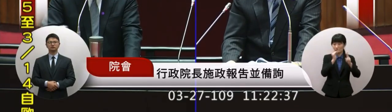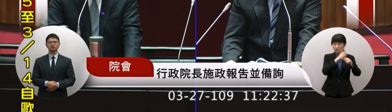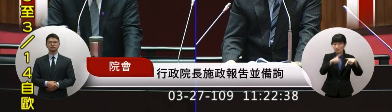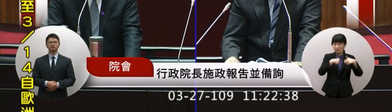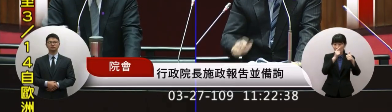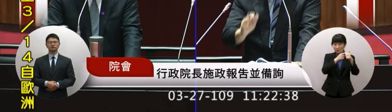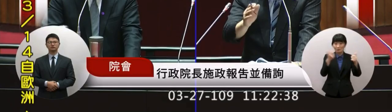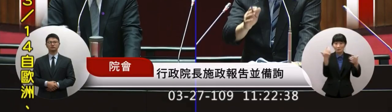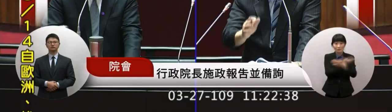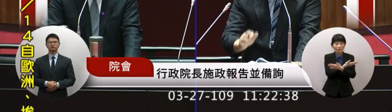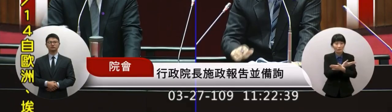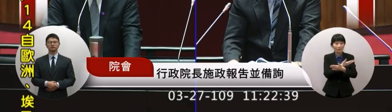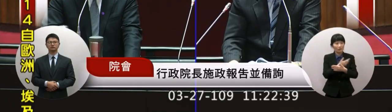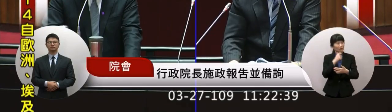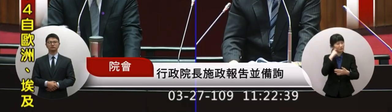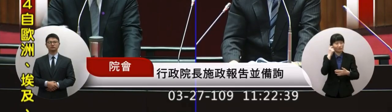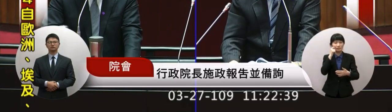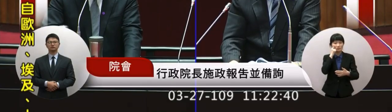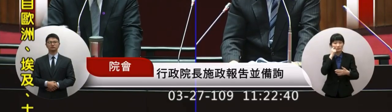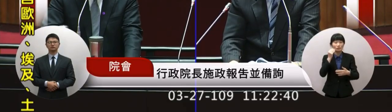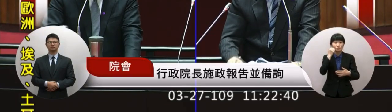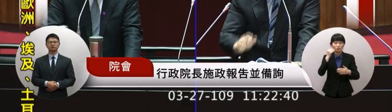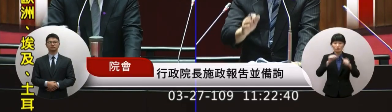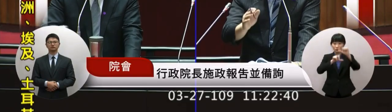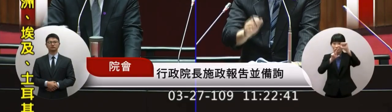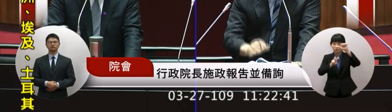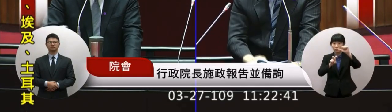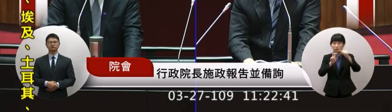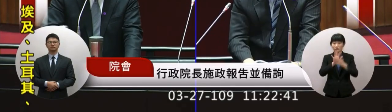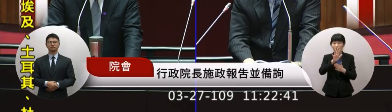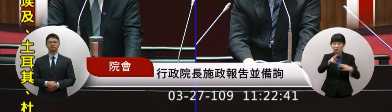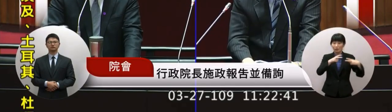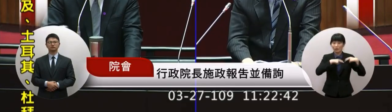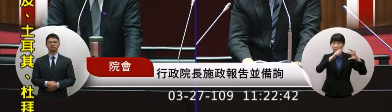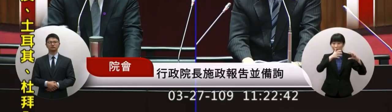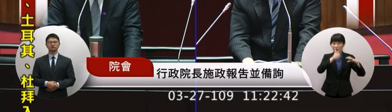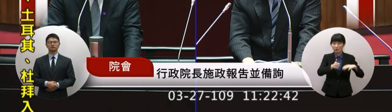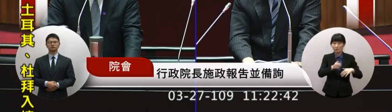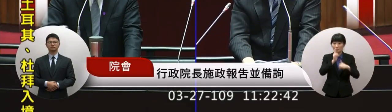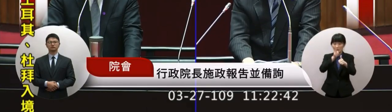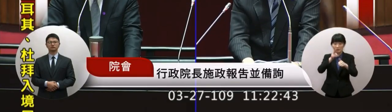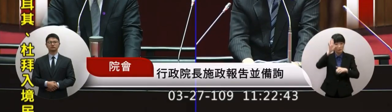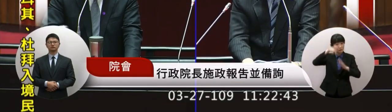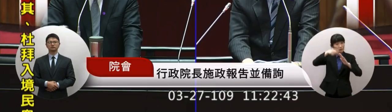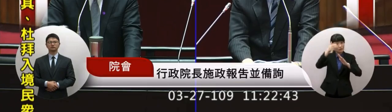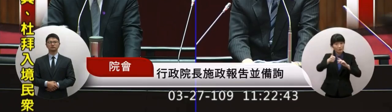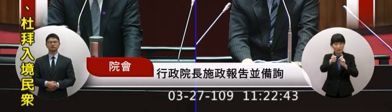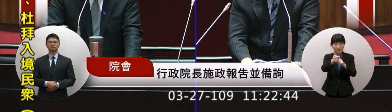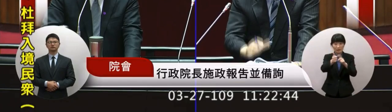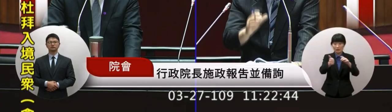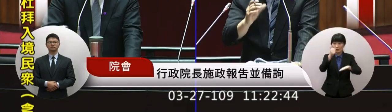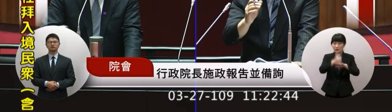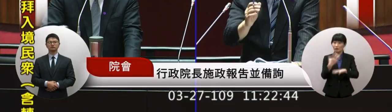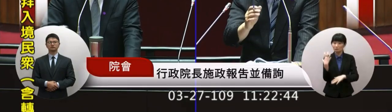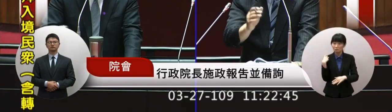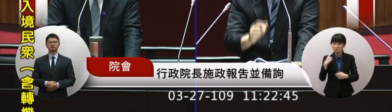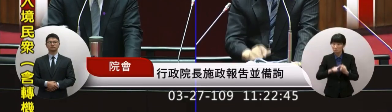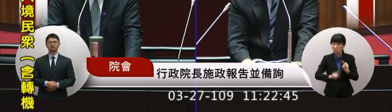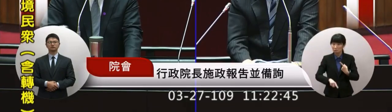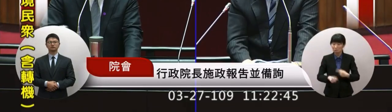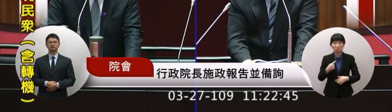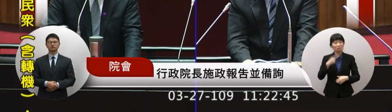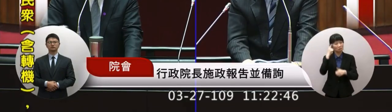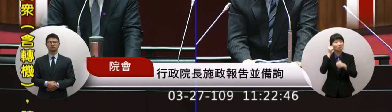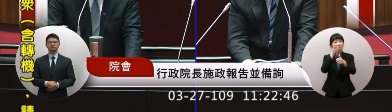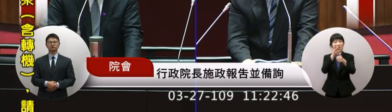后蔡英文总统应该仍然会任用苏院长你来担任行政院院长。那本席要请